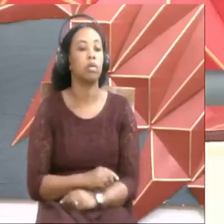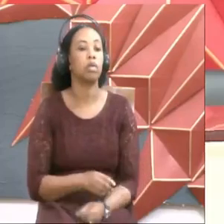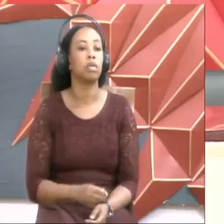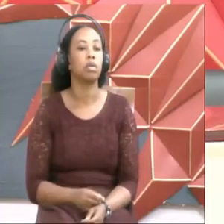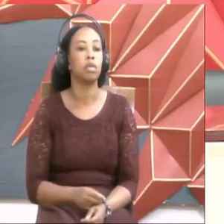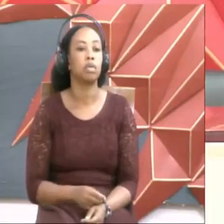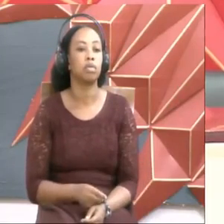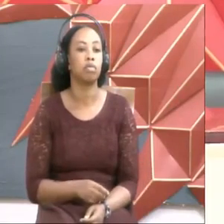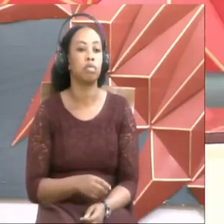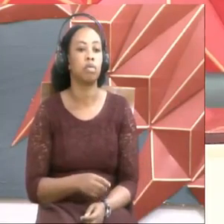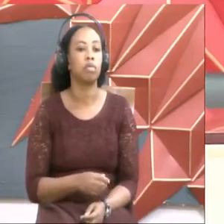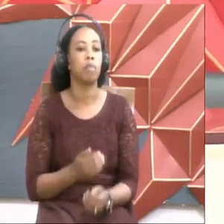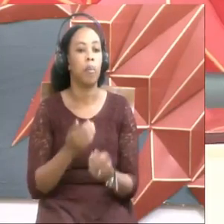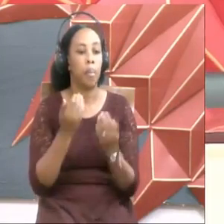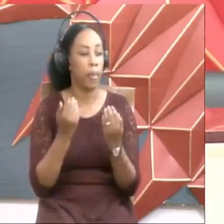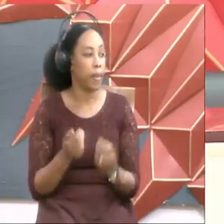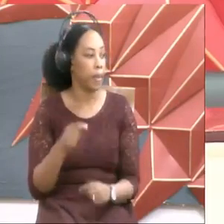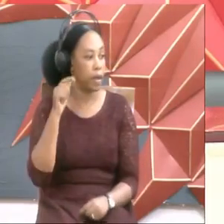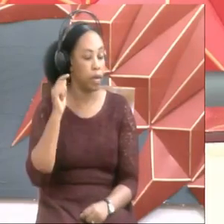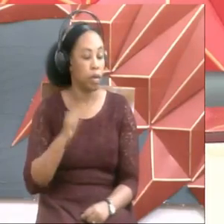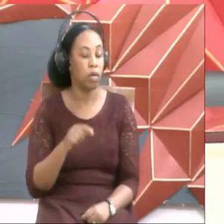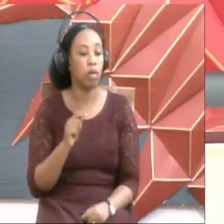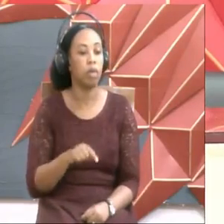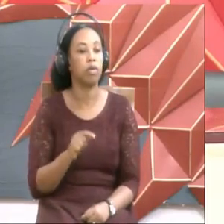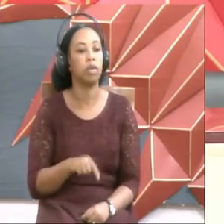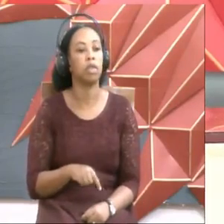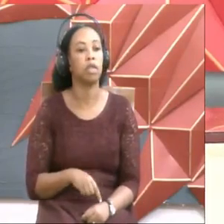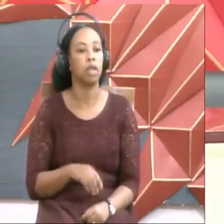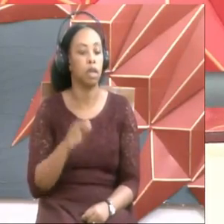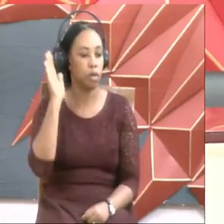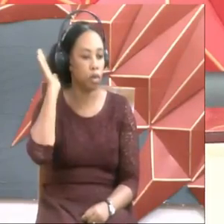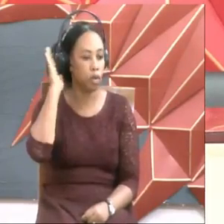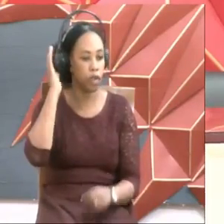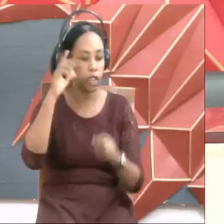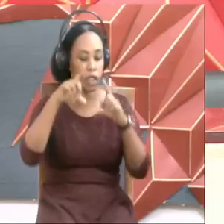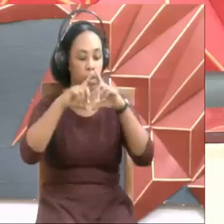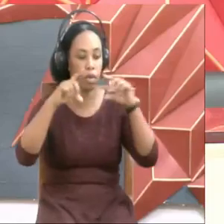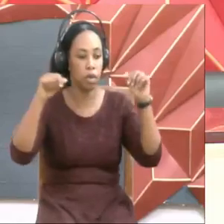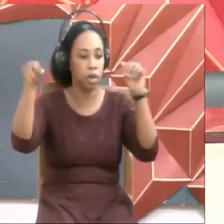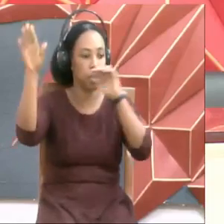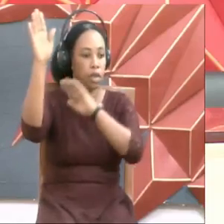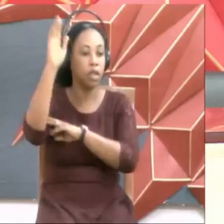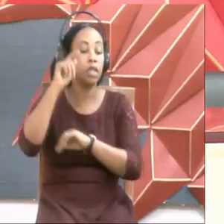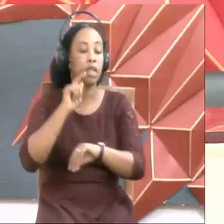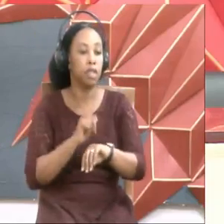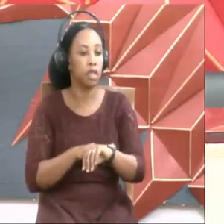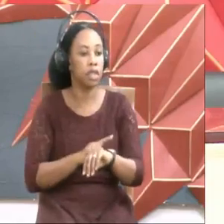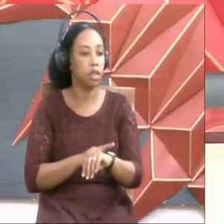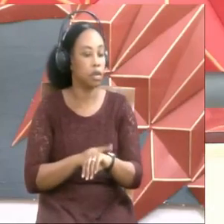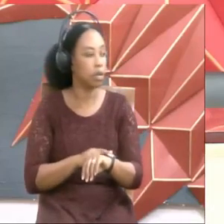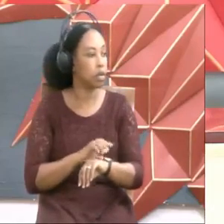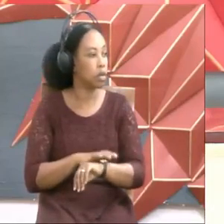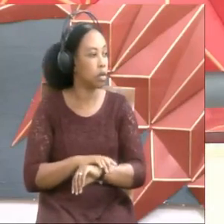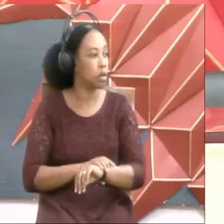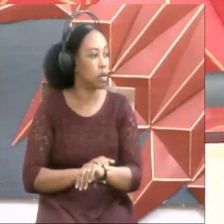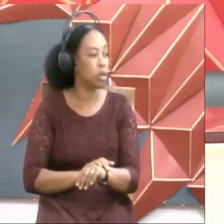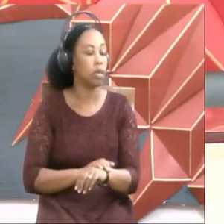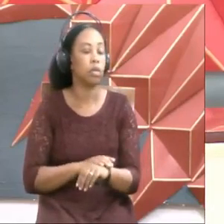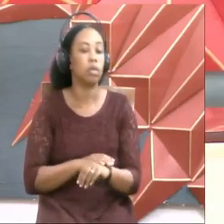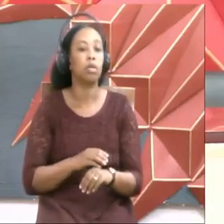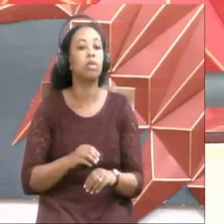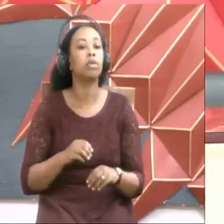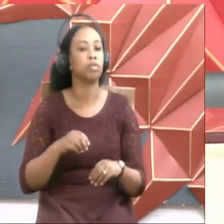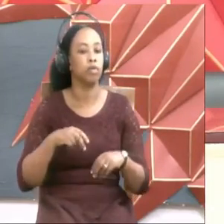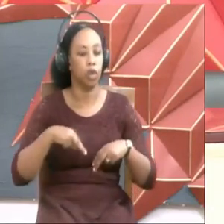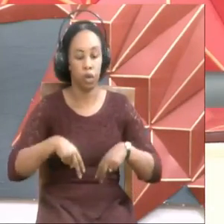kugira ngo tugire imyumvire mu ijambo ry'imana haleluya ni igihe cyo kugira ngo koko tugendere mu masezerano